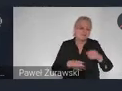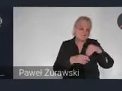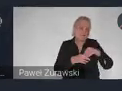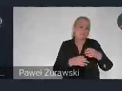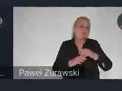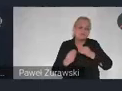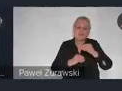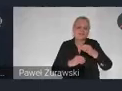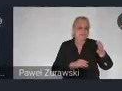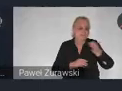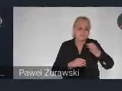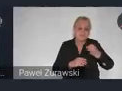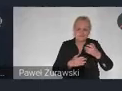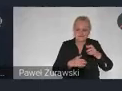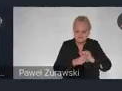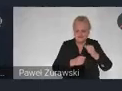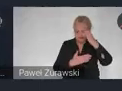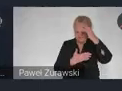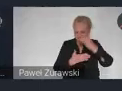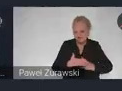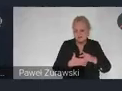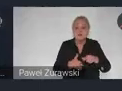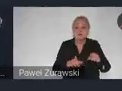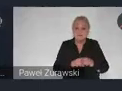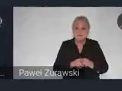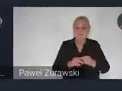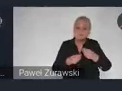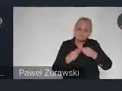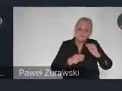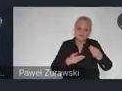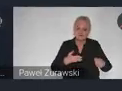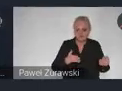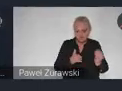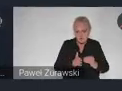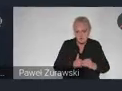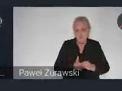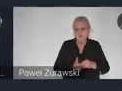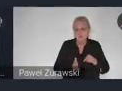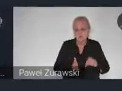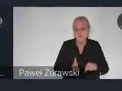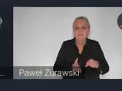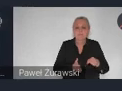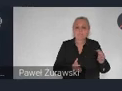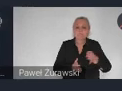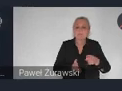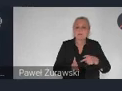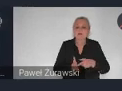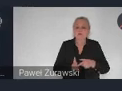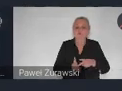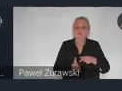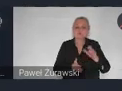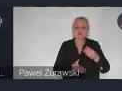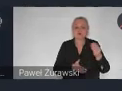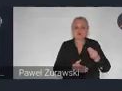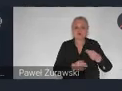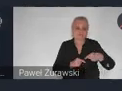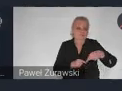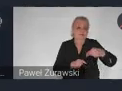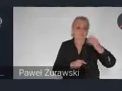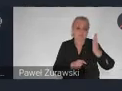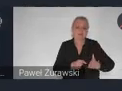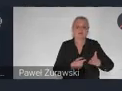pytań który będzie również poszerzany o te pytania które jeszcze padną